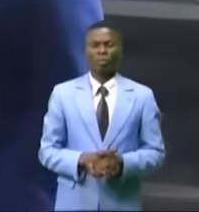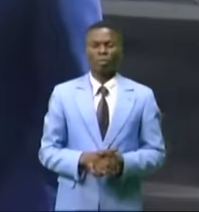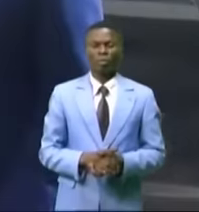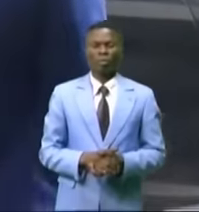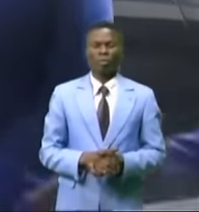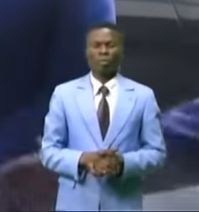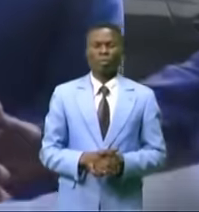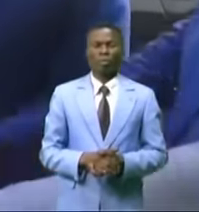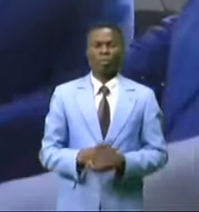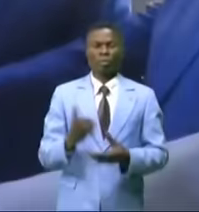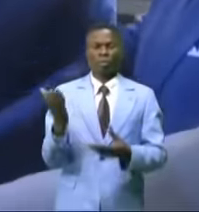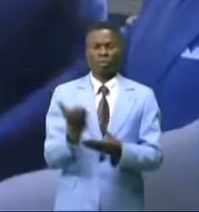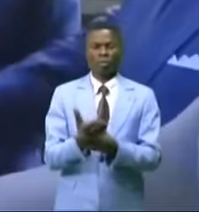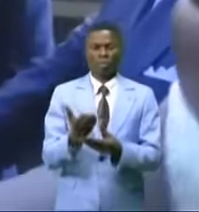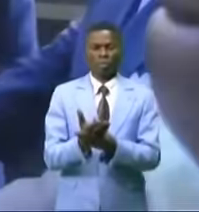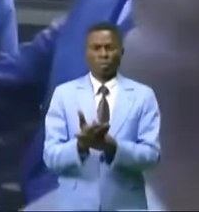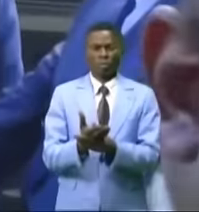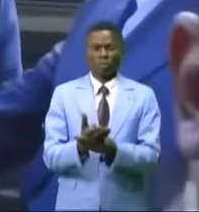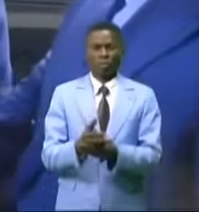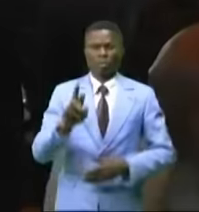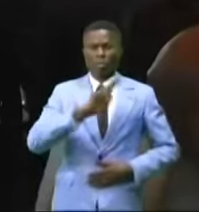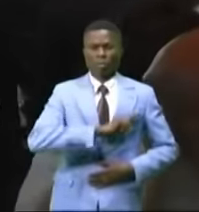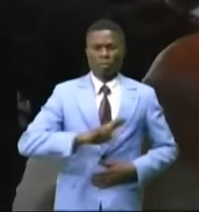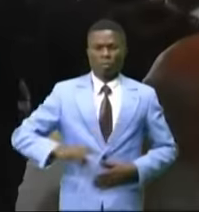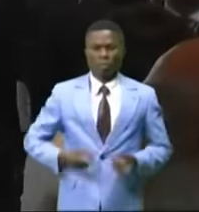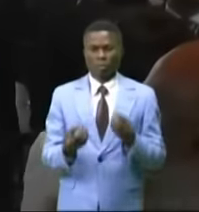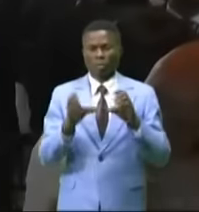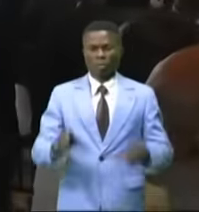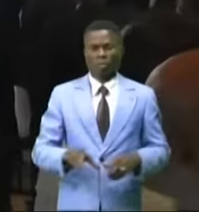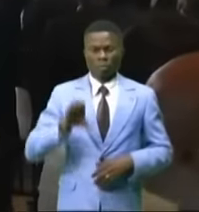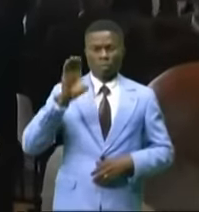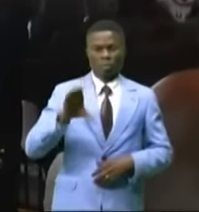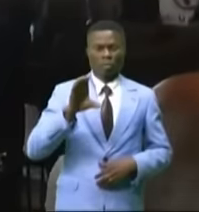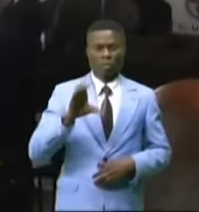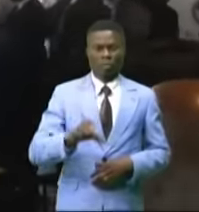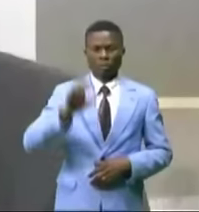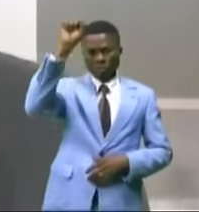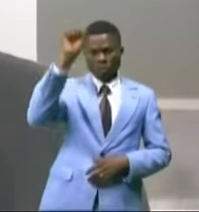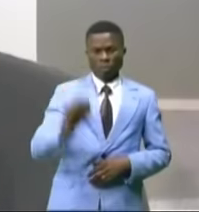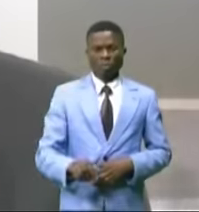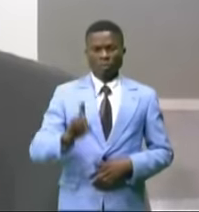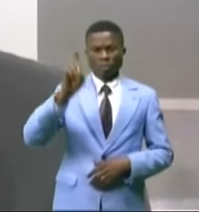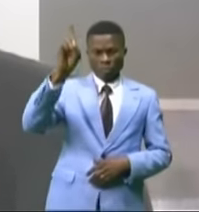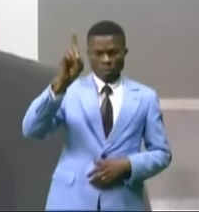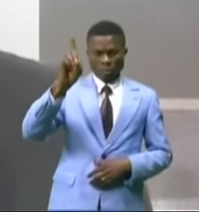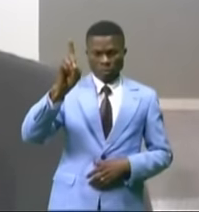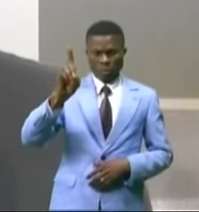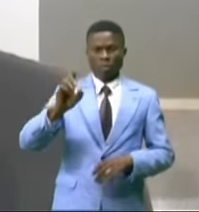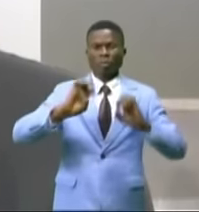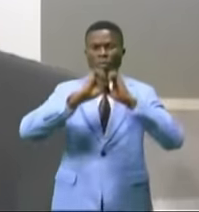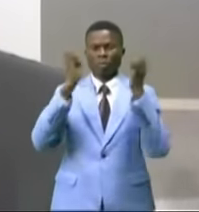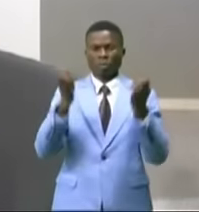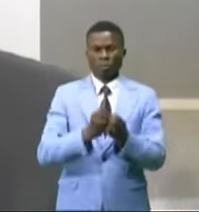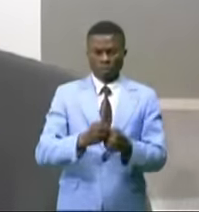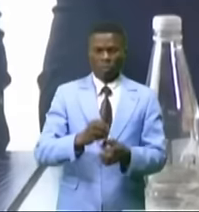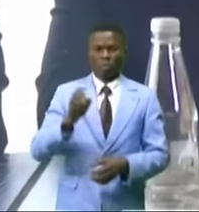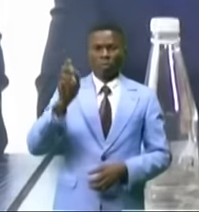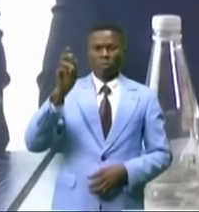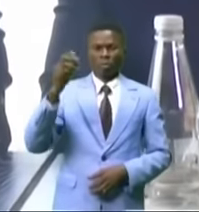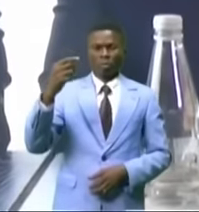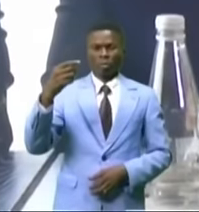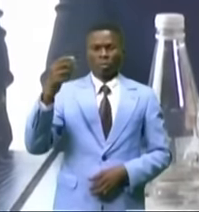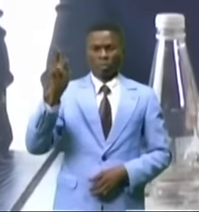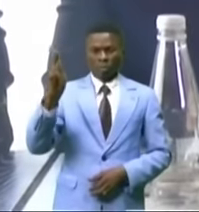Ces contrats République démocratique du Congo, Banque sud-africaine de développement et l'entreprise Gouma, signés à Cape Town,